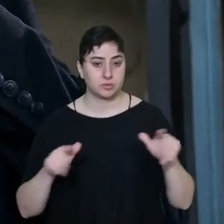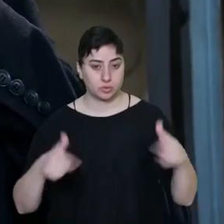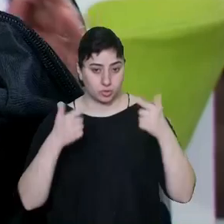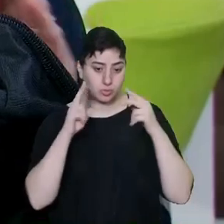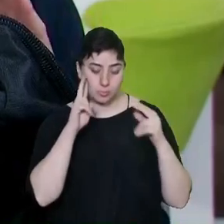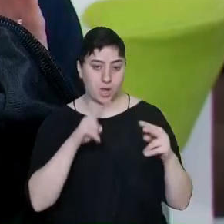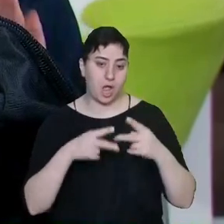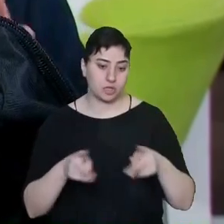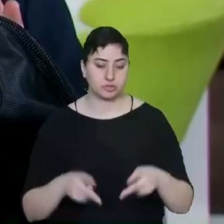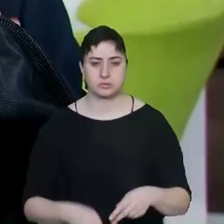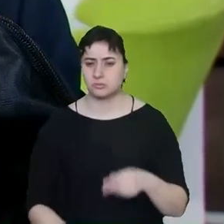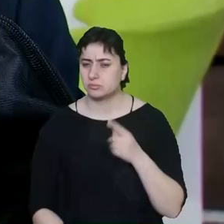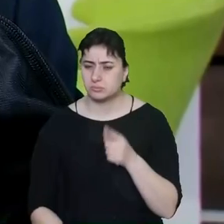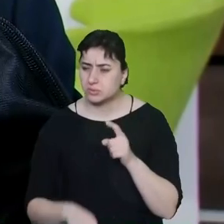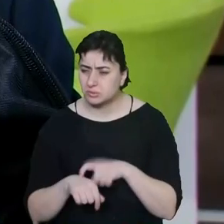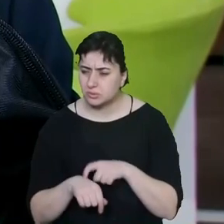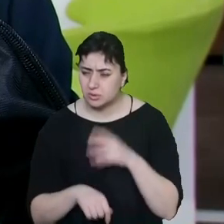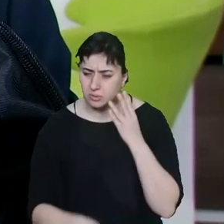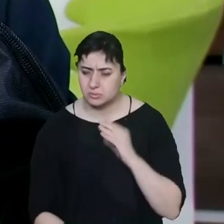bağlantıyı aç. Bir dakika,